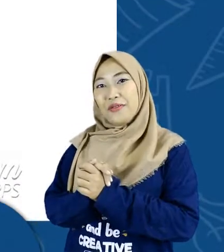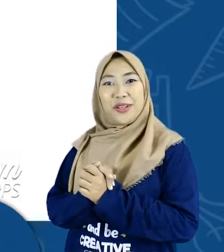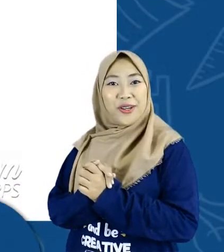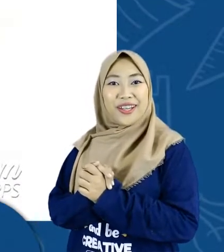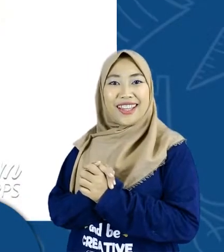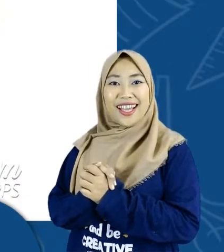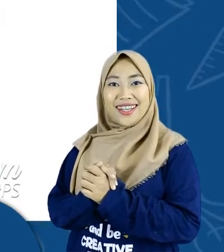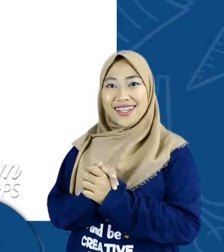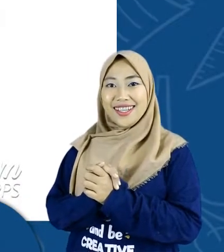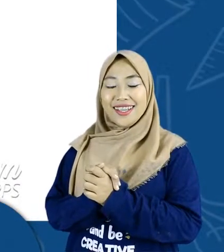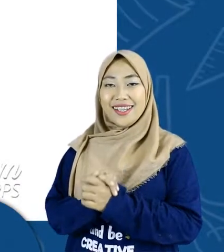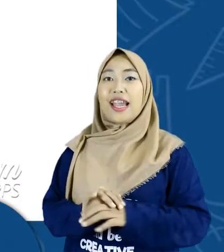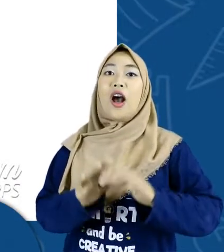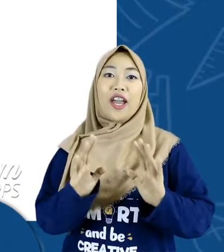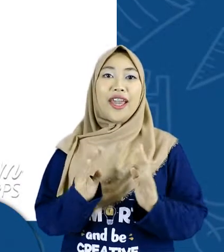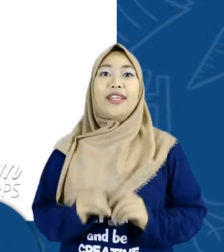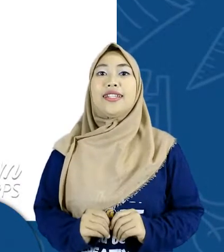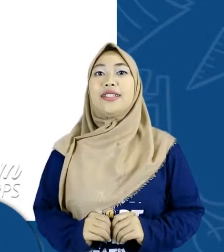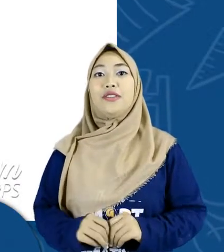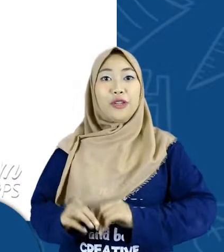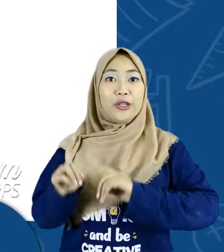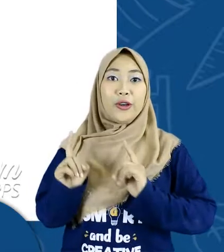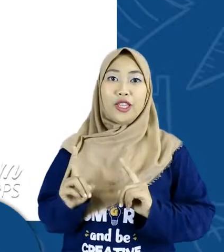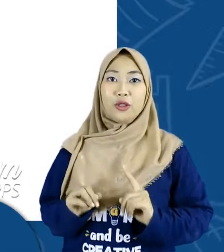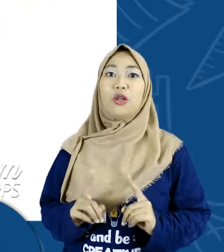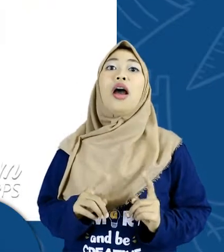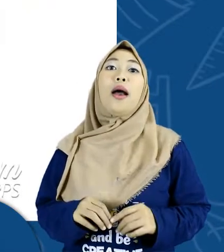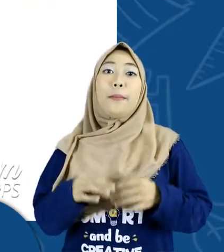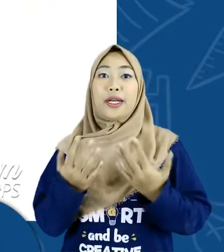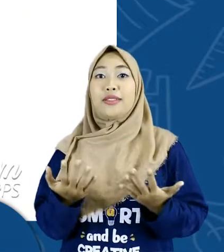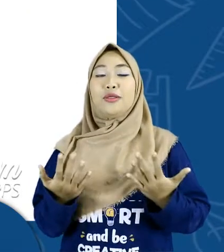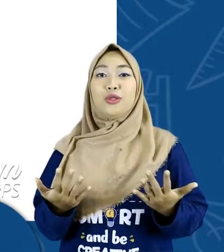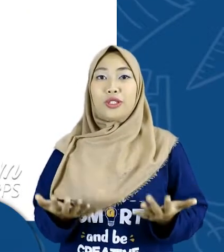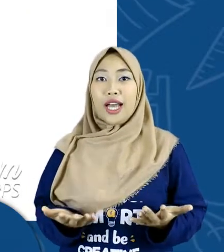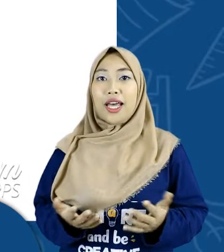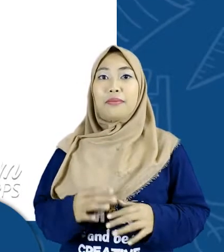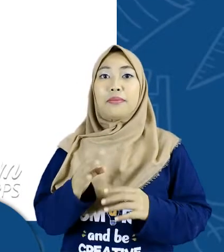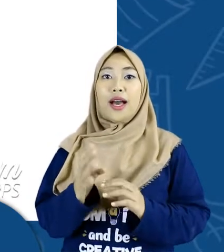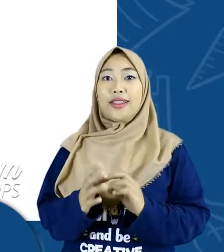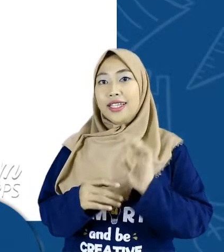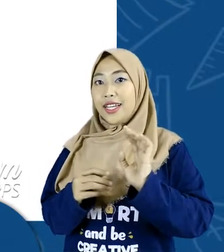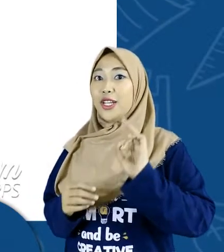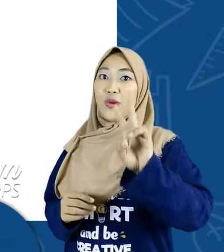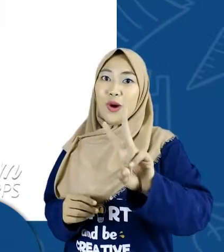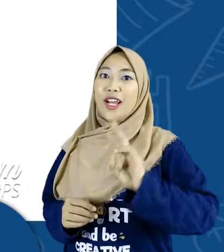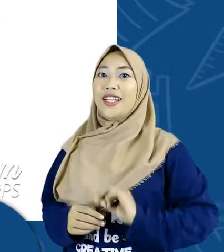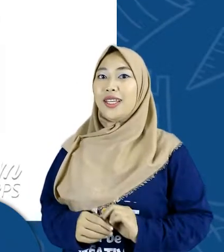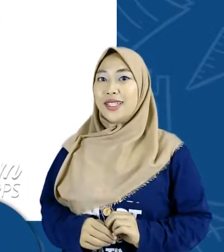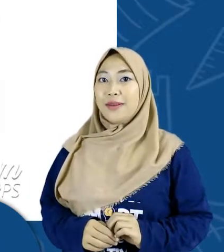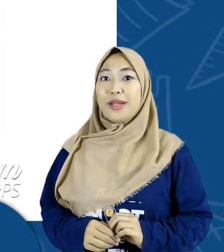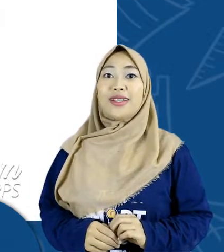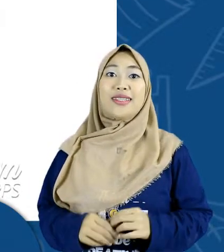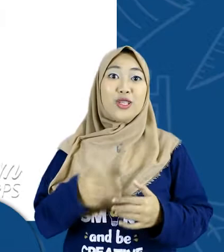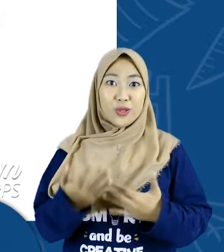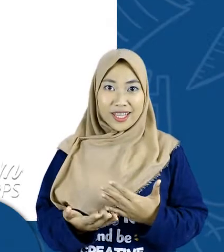Gimana video yang tadi? Oke, jadi di video itu menunjukkan tadi kan ada dua orang nih